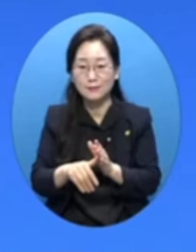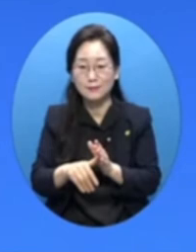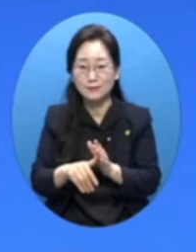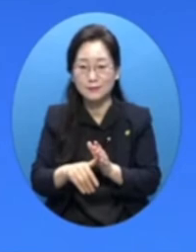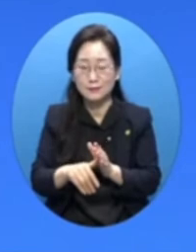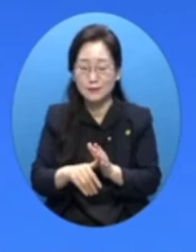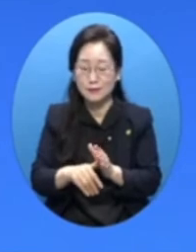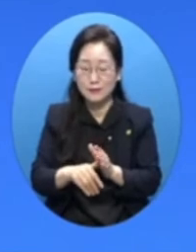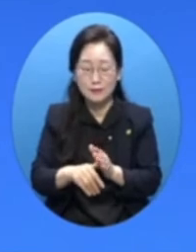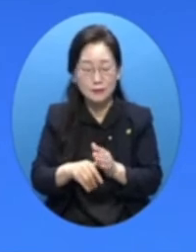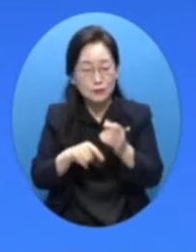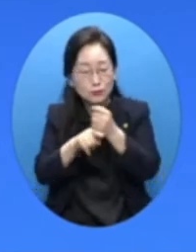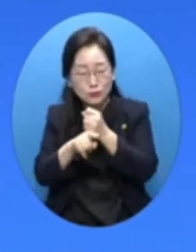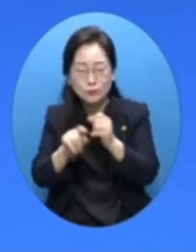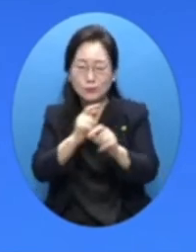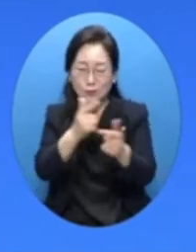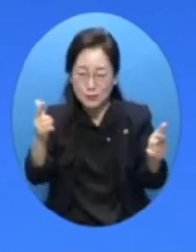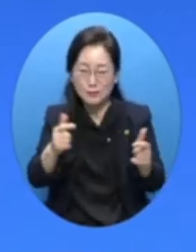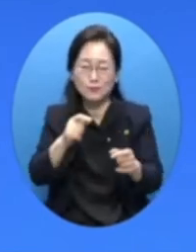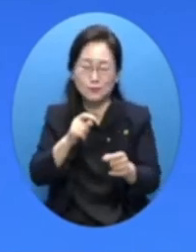많은 일로 울게 됩니다.